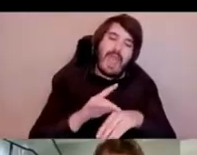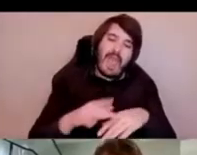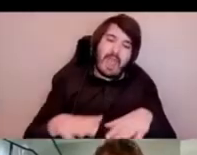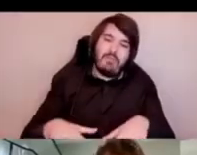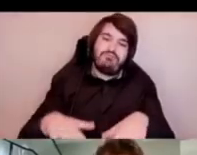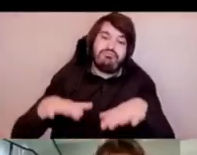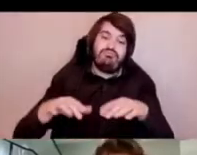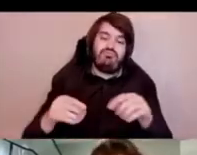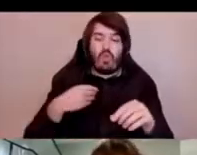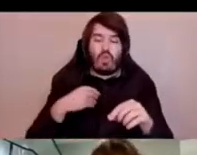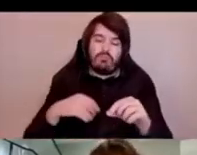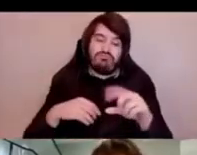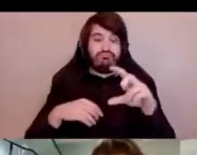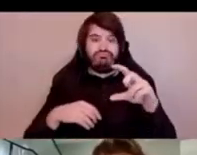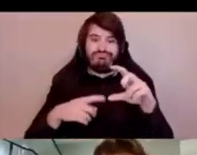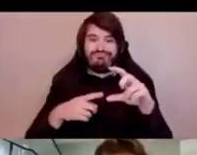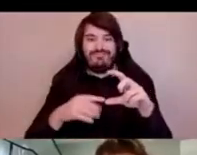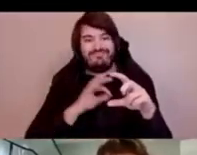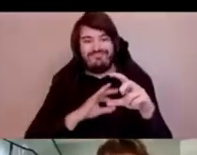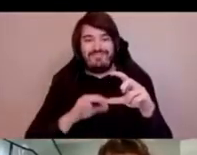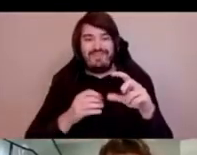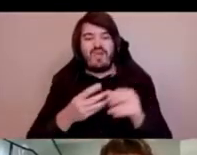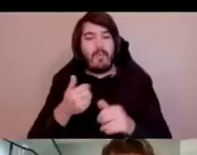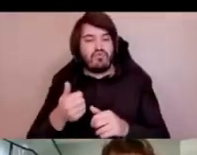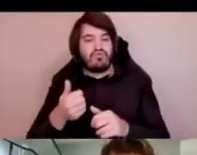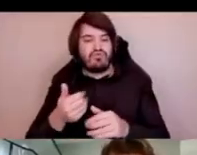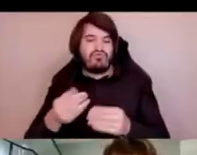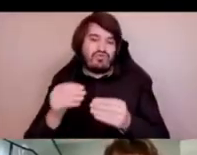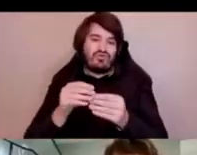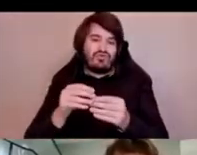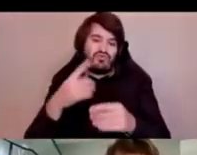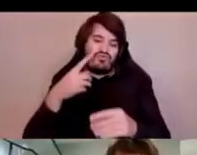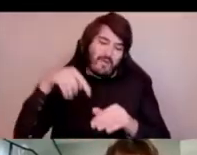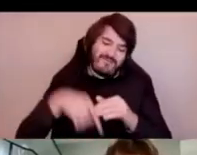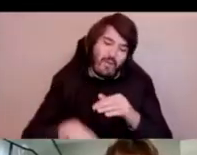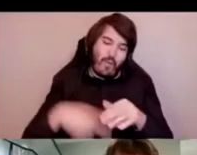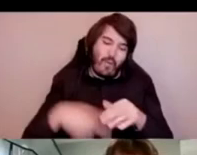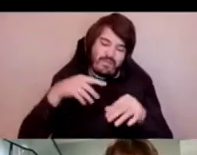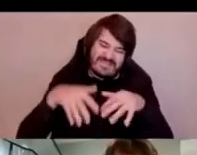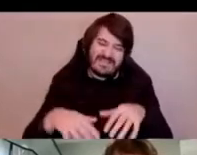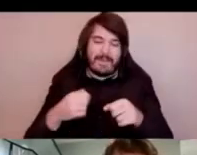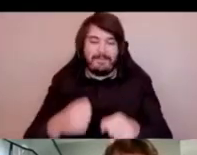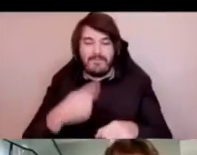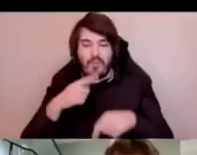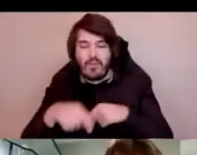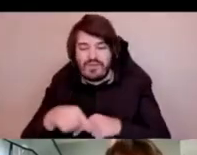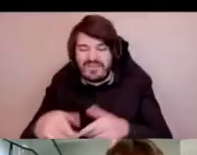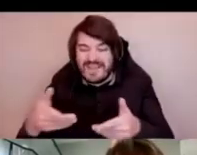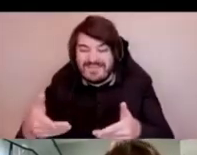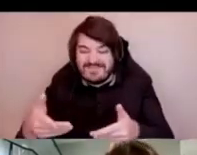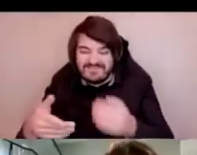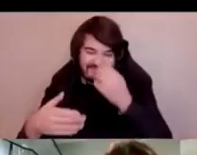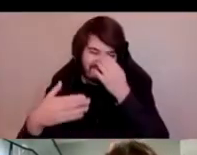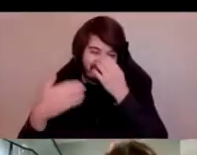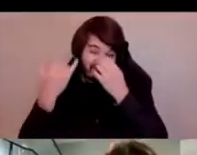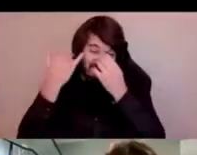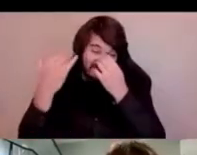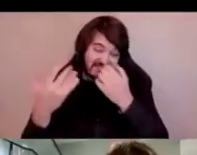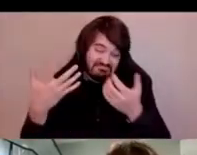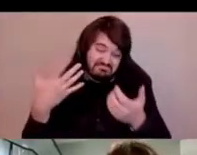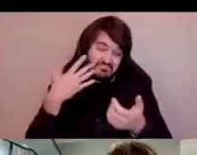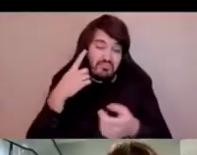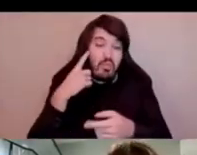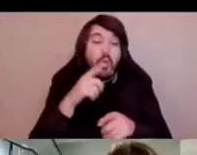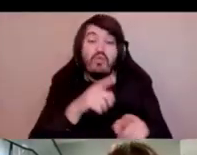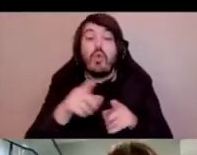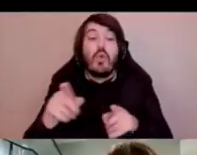donne quelques pouces de plus pour cultiver. Donc, c'est une idée pour ceux